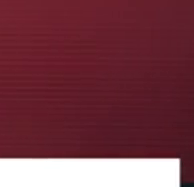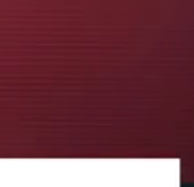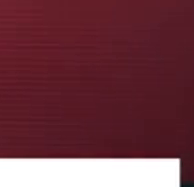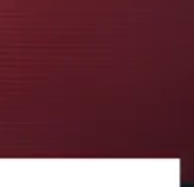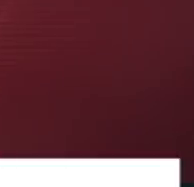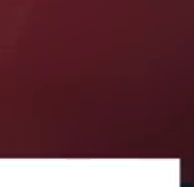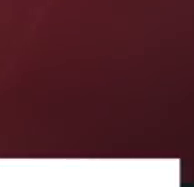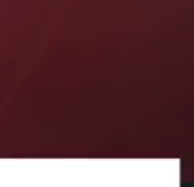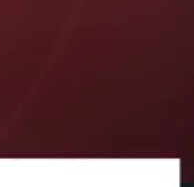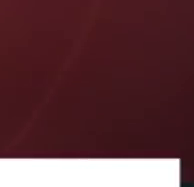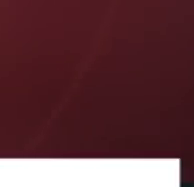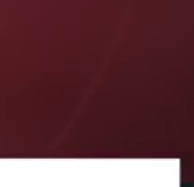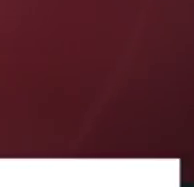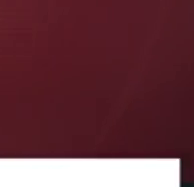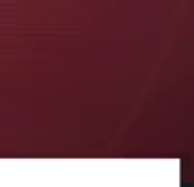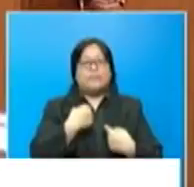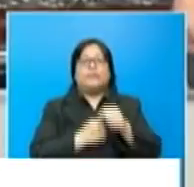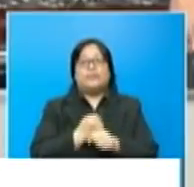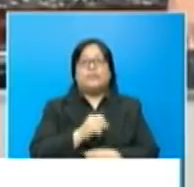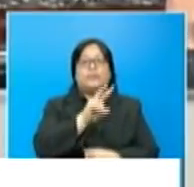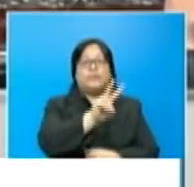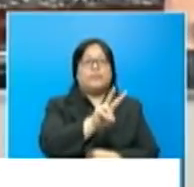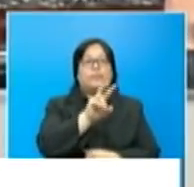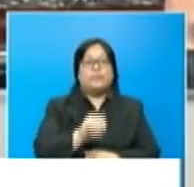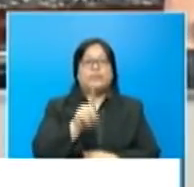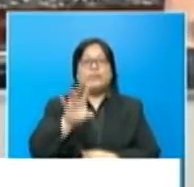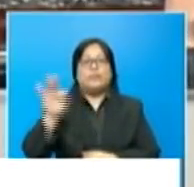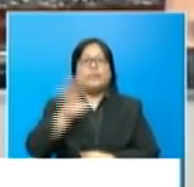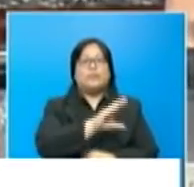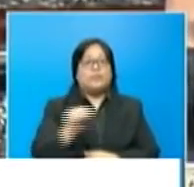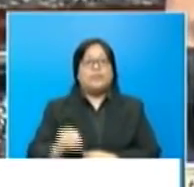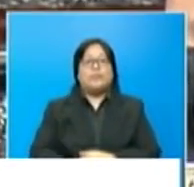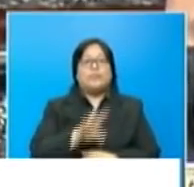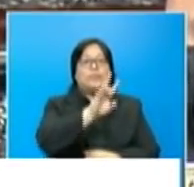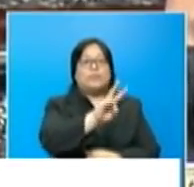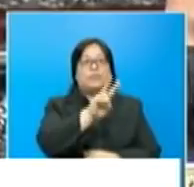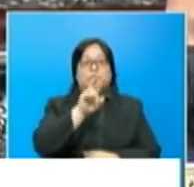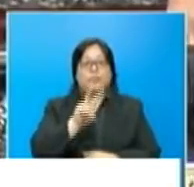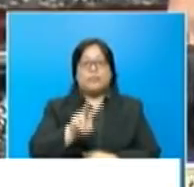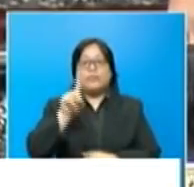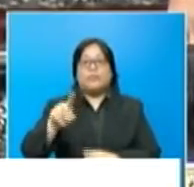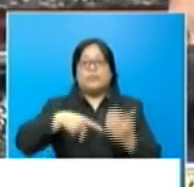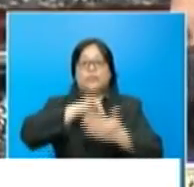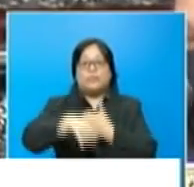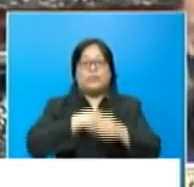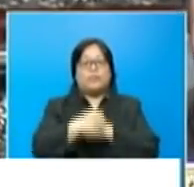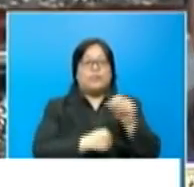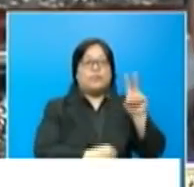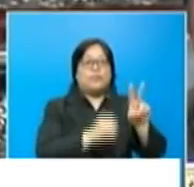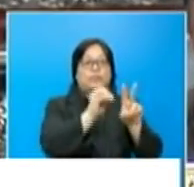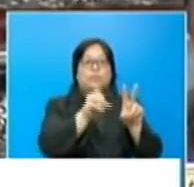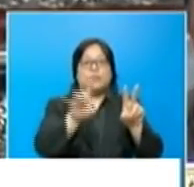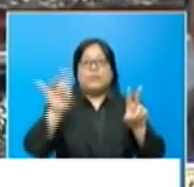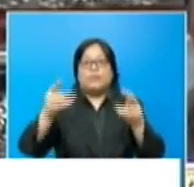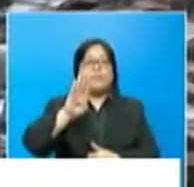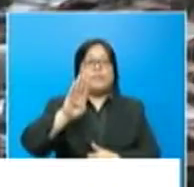kedua tempoh hari? Ya, itu saya sangat setuju dan saya setuju dengan pandangan tersebut. Sebab itu pada pandangan saya